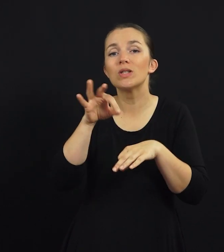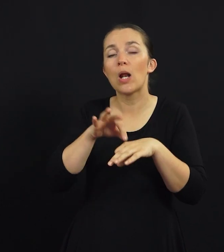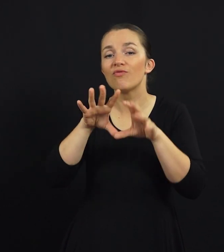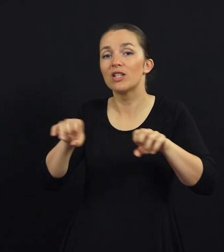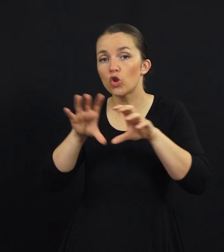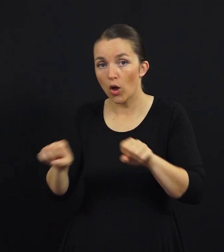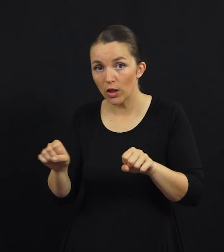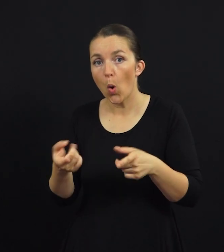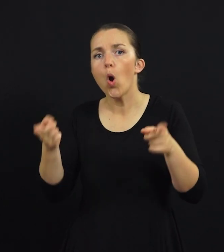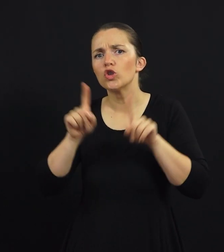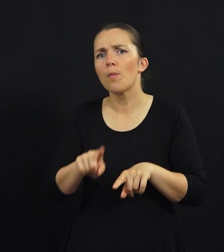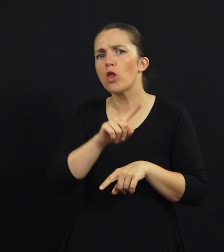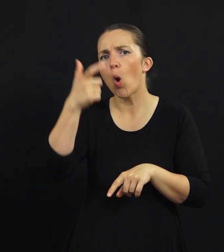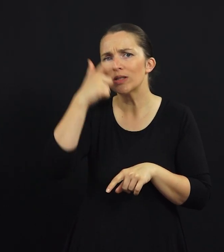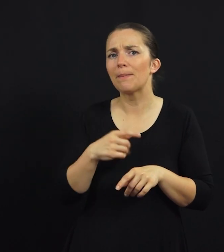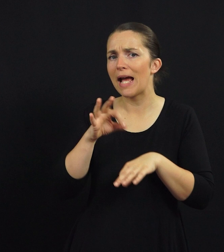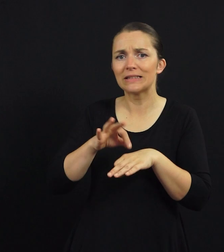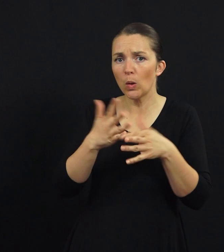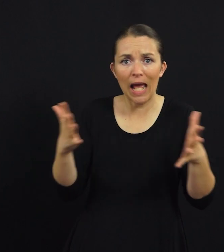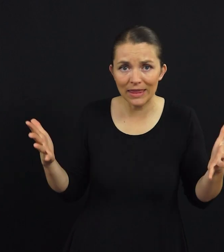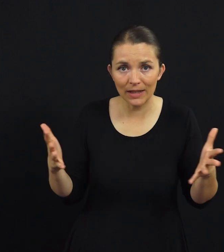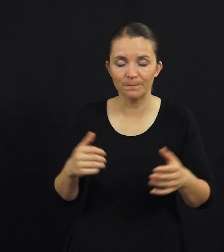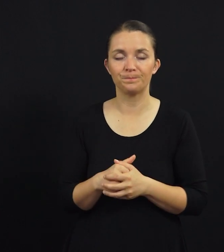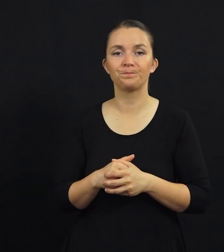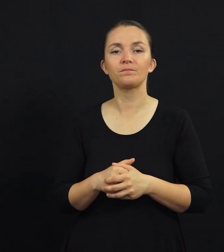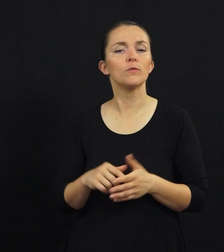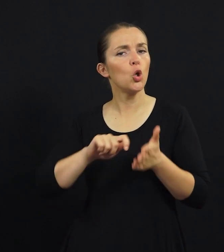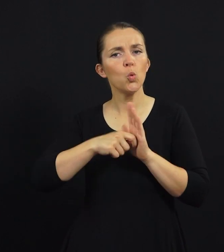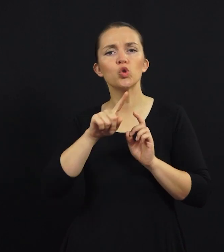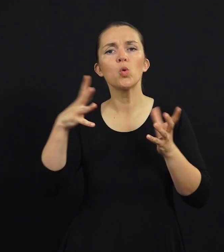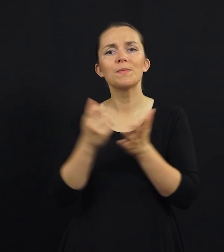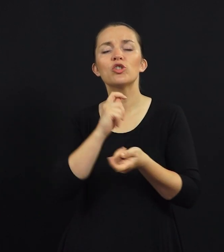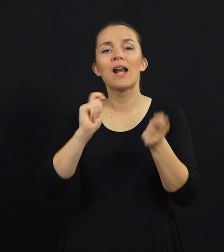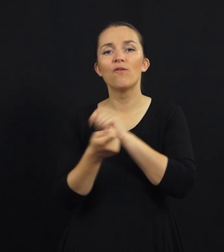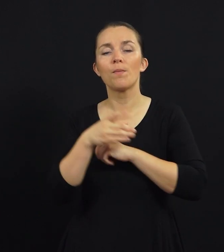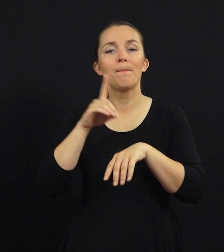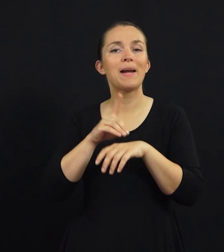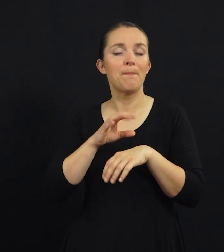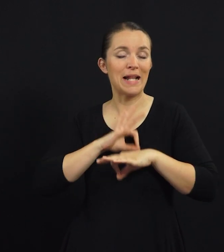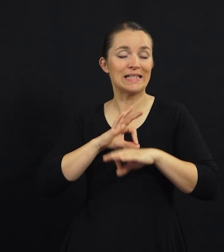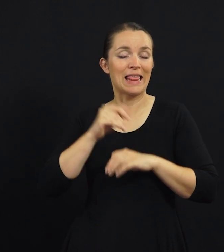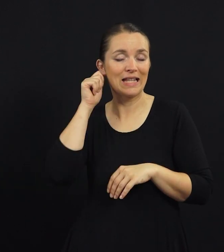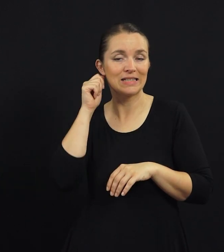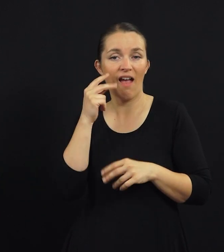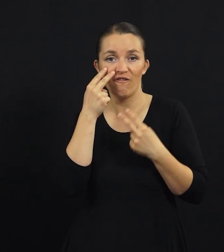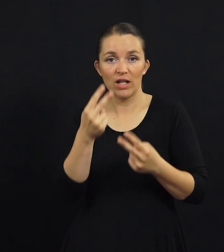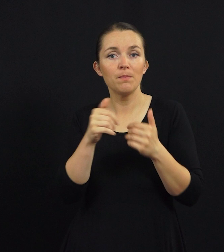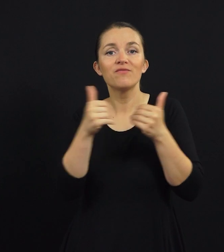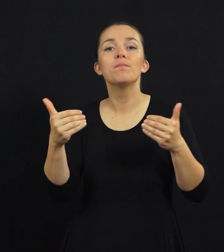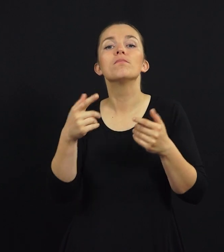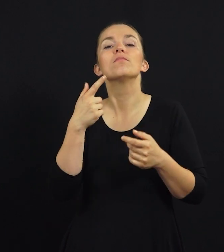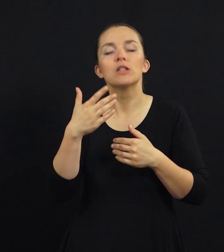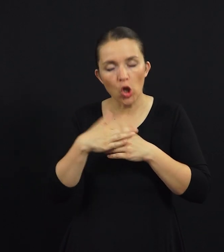dostopa do zdravstvenih storitev oziroma do osebnega zdravnika. Ključ do uspešne reforme predsednica republike vidi predvsem